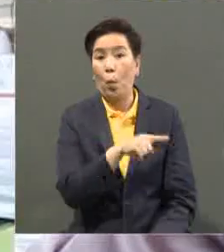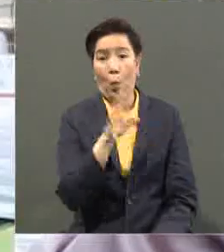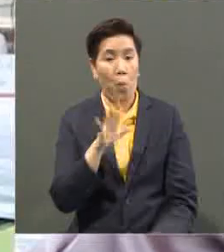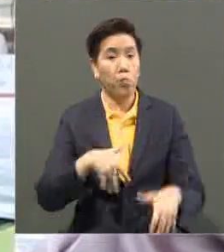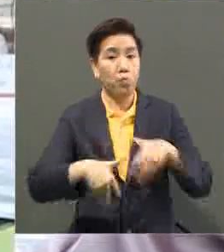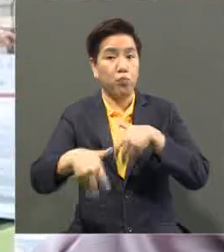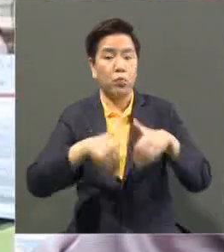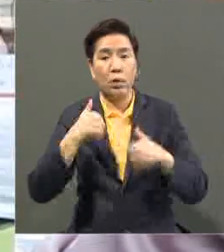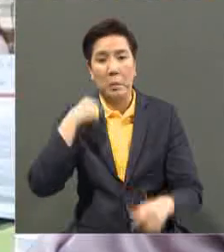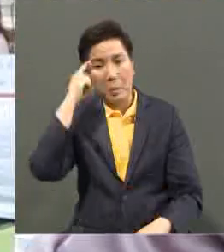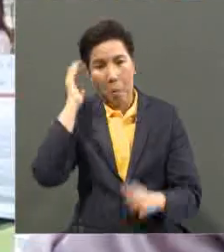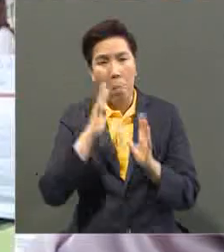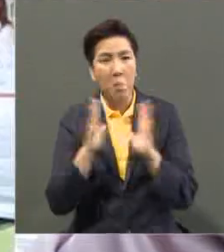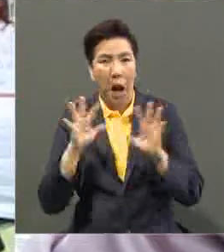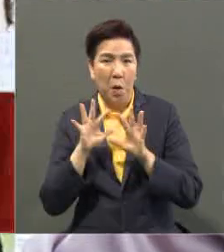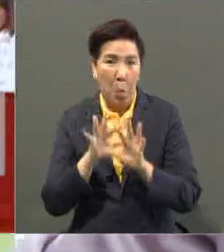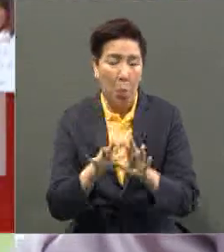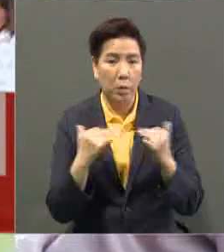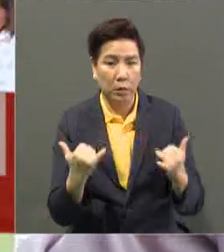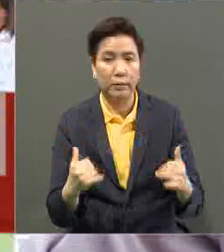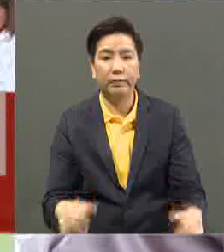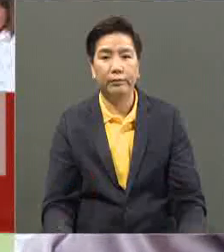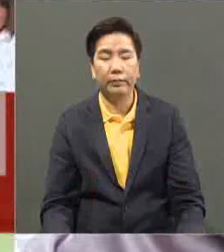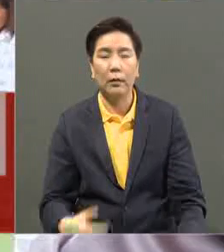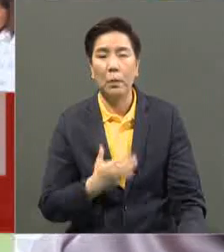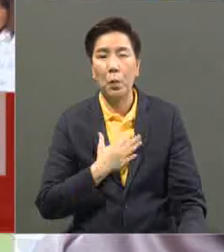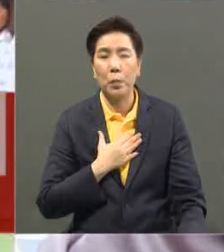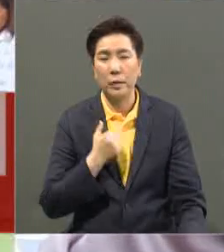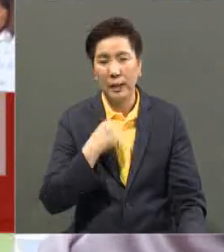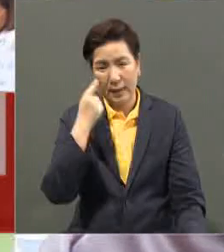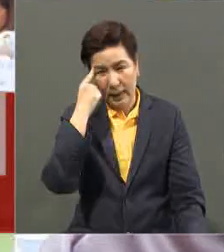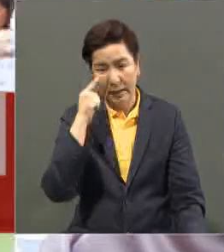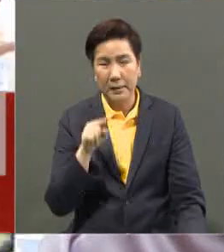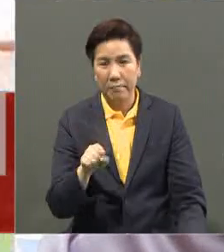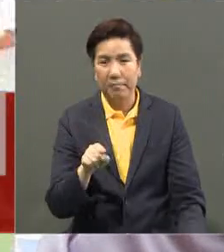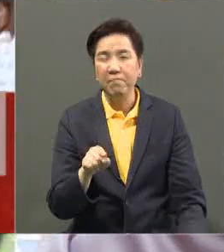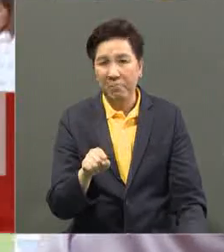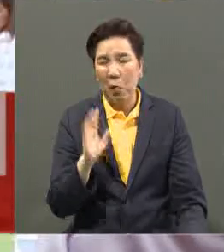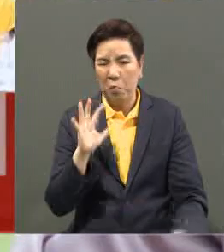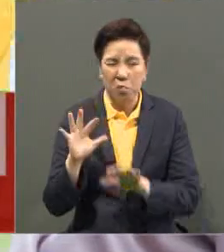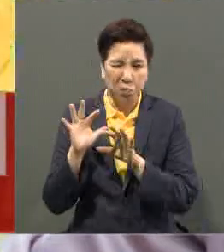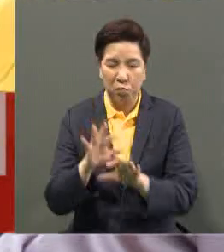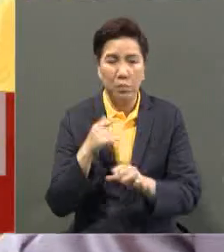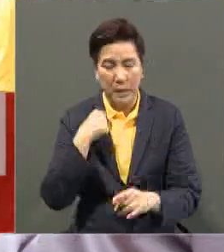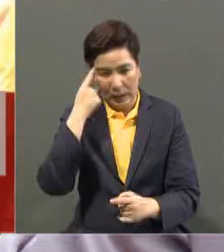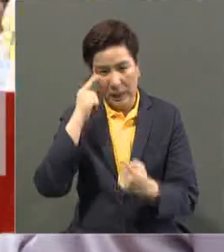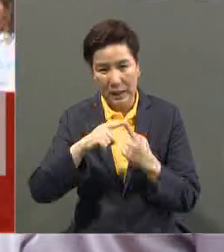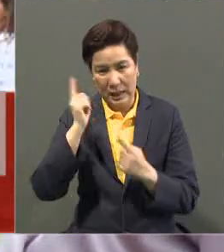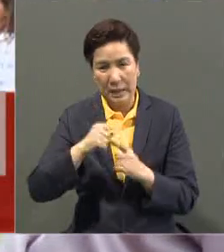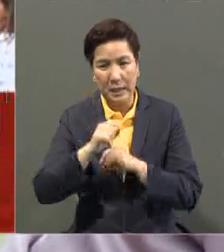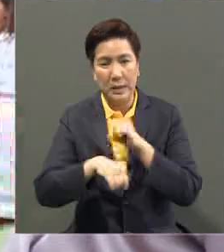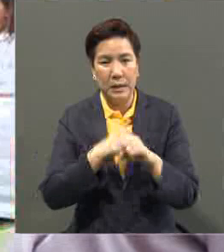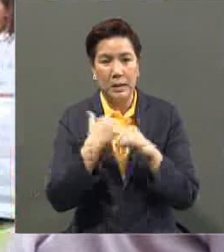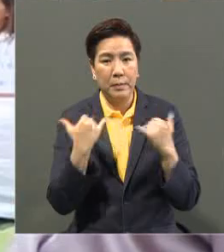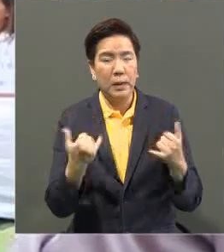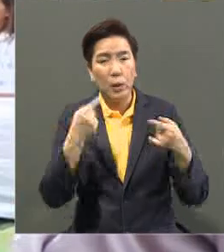ก็ไม่ไม่รู้ว่าคนก็เยอะเหมือนกันที่นี่ผมว่าน่าจะน่าจะคึกคักมากครับผมว่าปีนี้มันเป็น